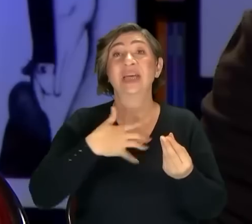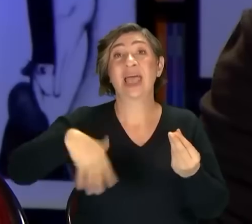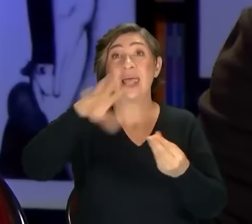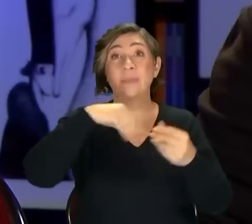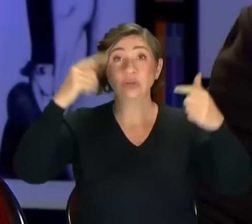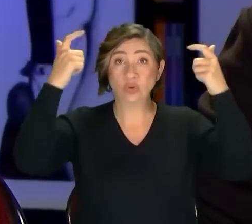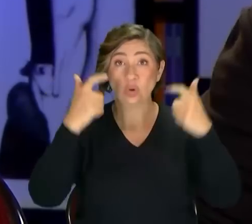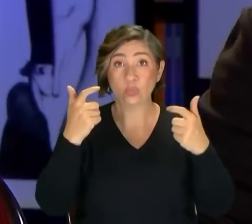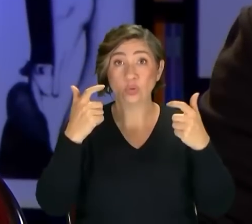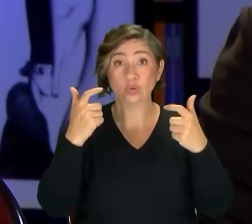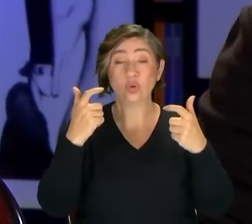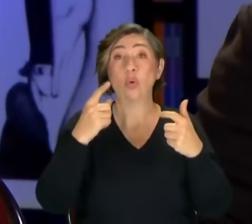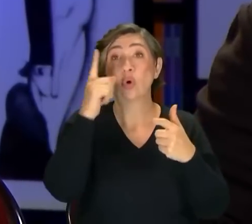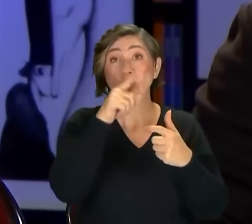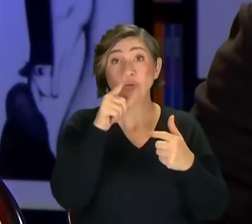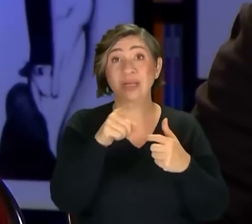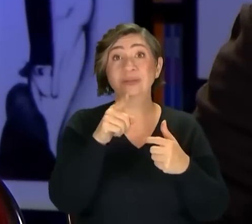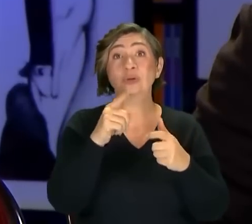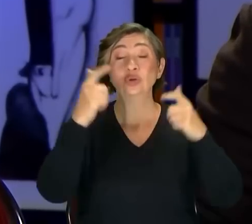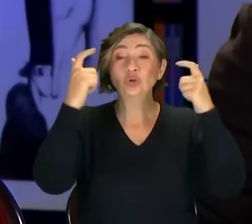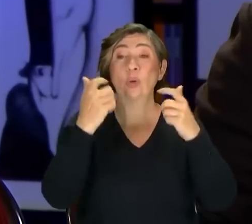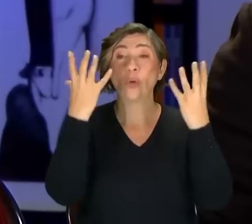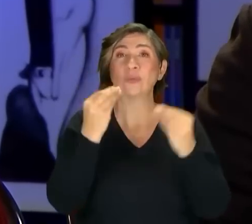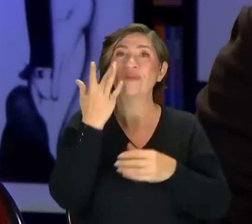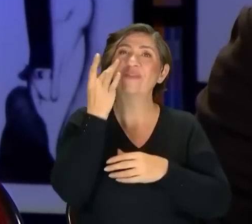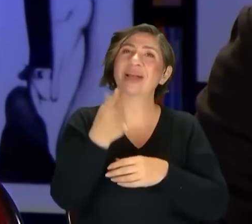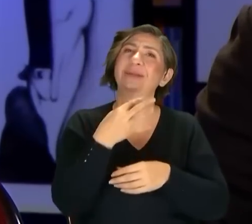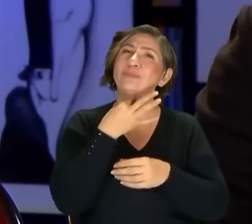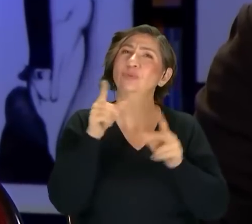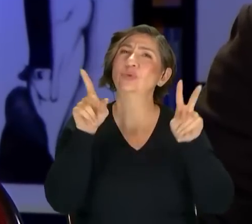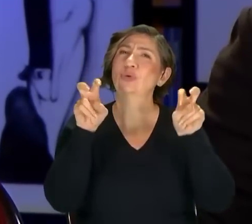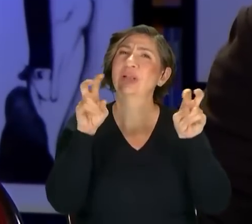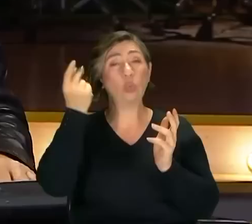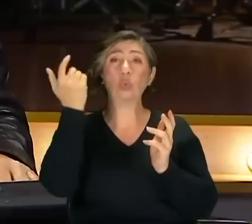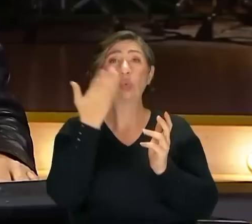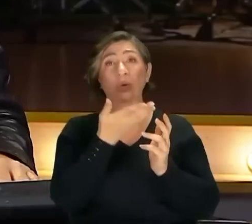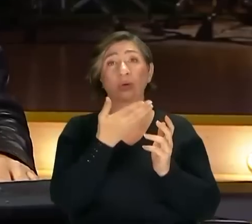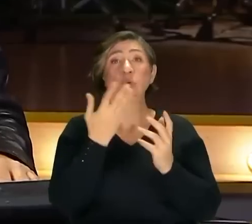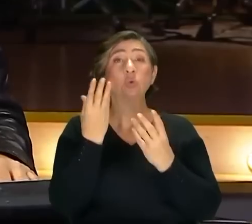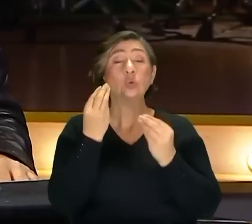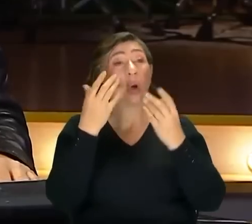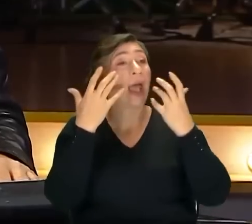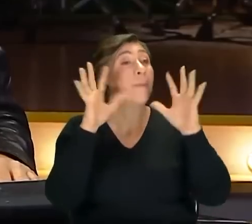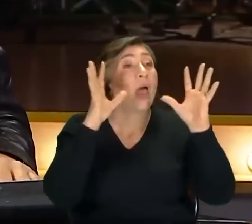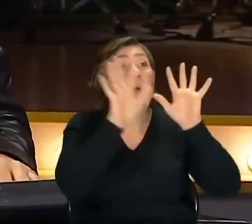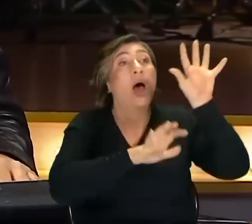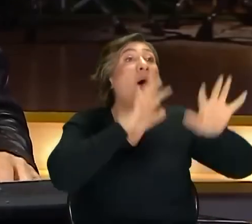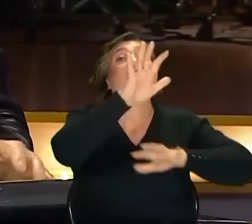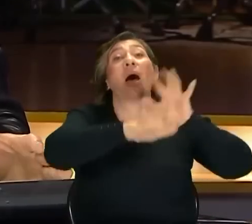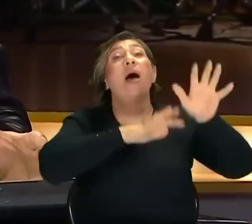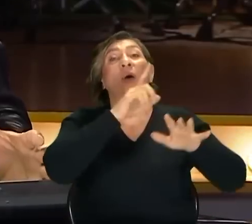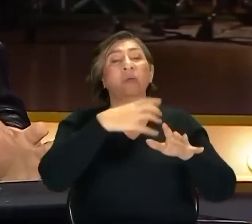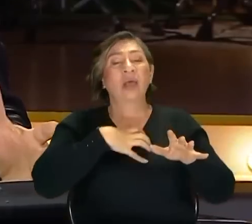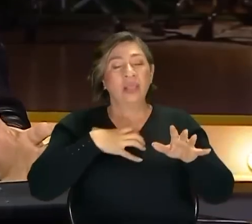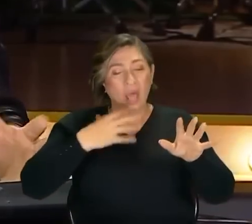hepimiz sorumluyuz. O yüzden sorumlu olduğumuzu fark edelim ne olur bu konuyla ilgili. Çok ilgi gördü. Çok ilgi